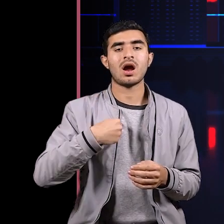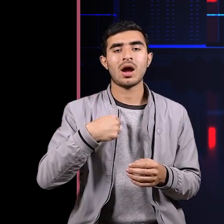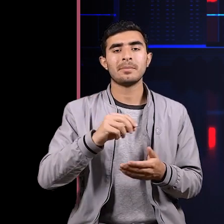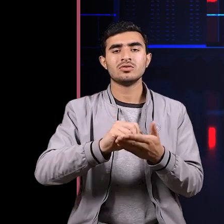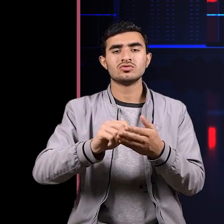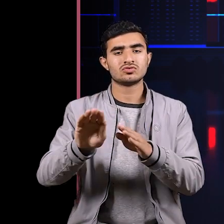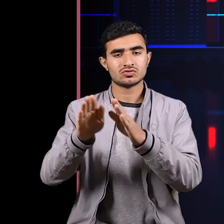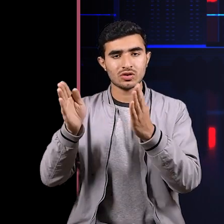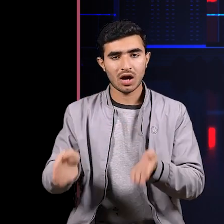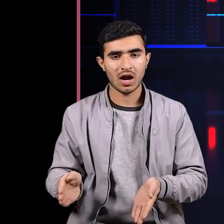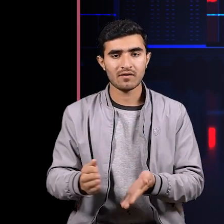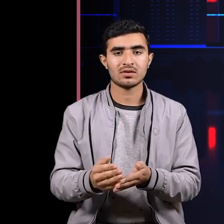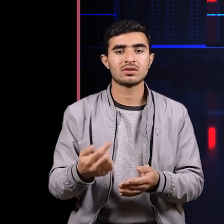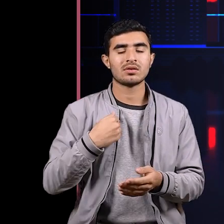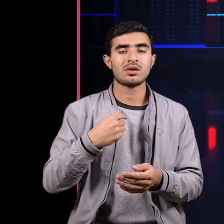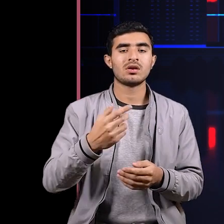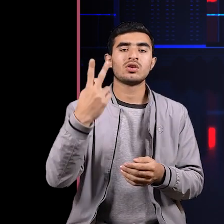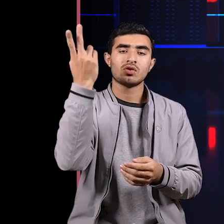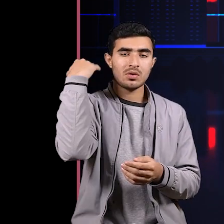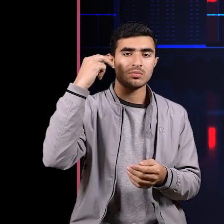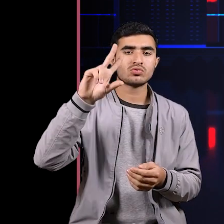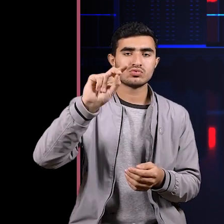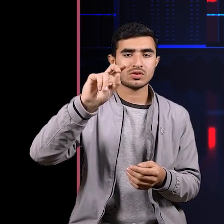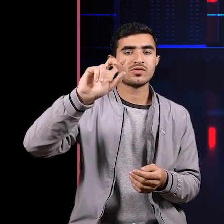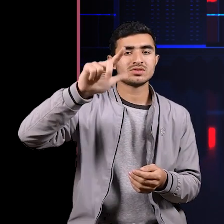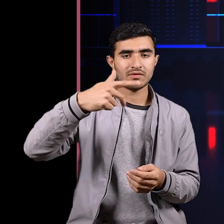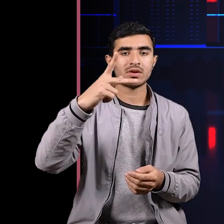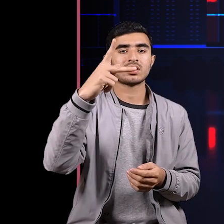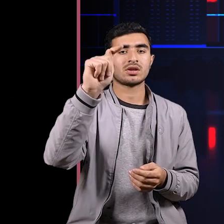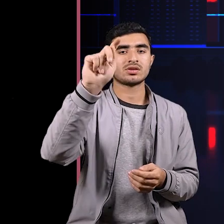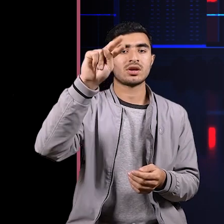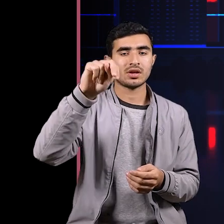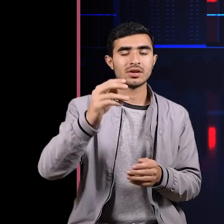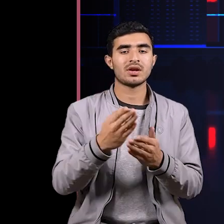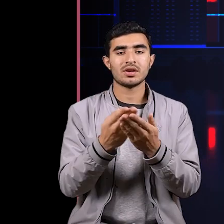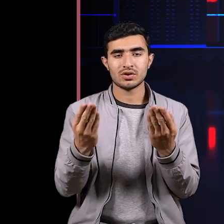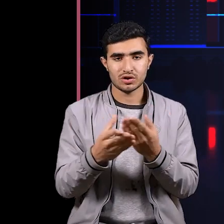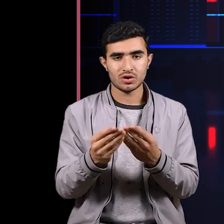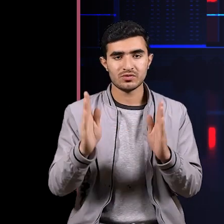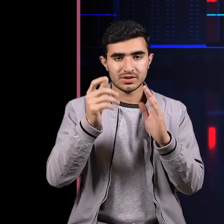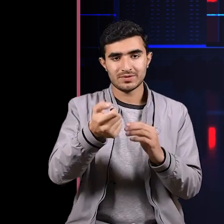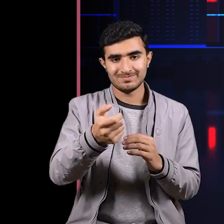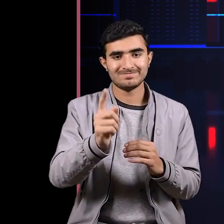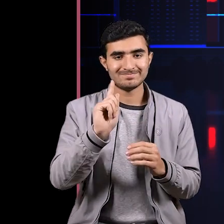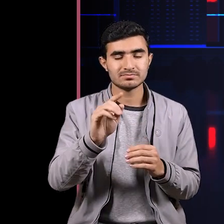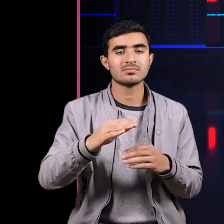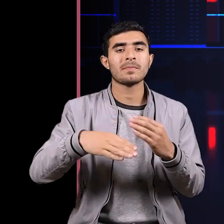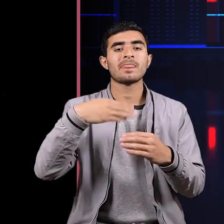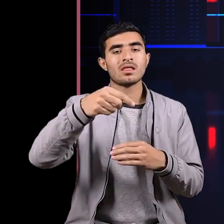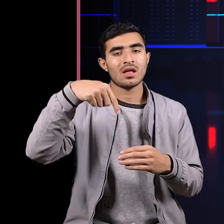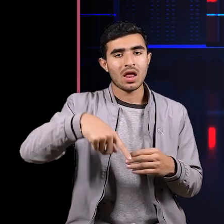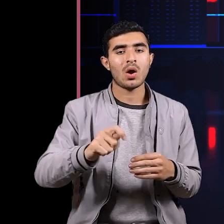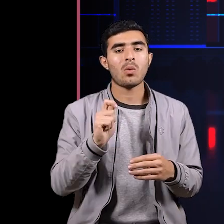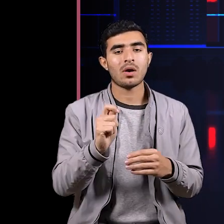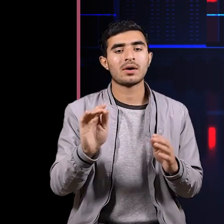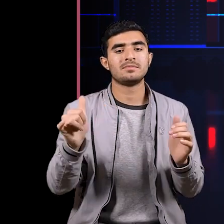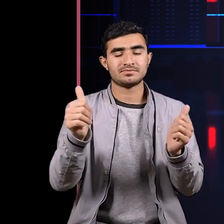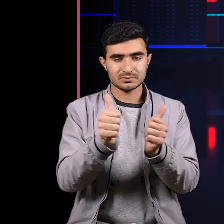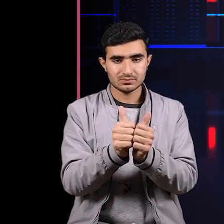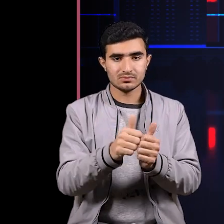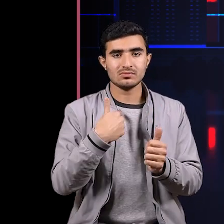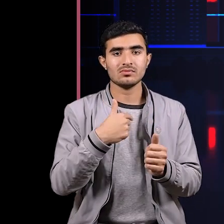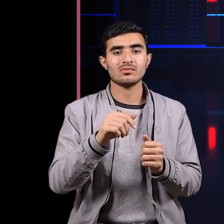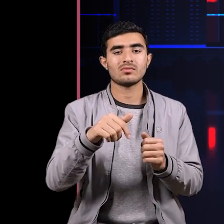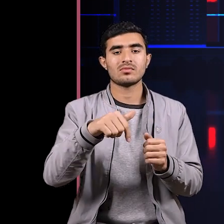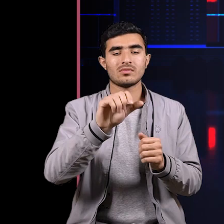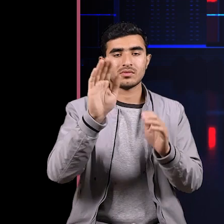started my career back in 2007 with KTN News. Currently I am doing a current affairs show Inside. और इसके अलावा मैं वॉइस ऑफ